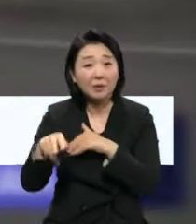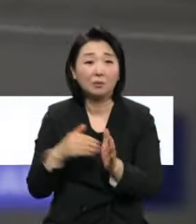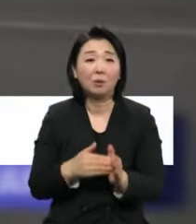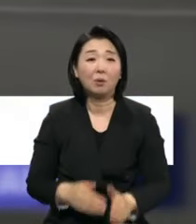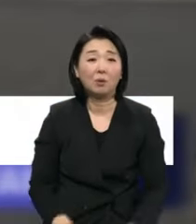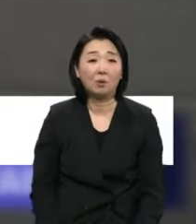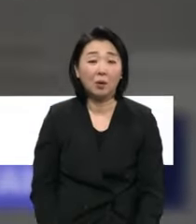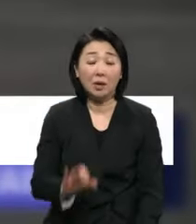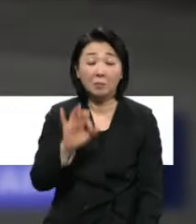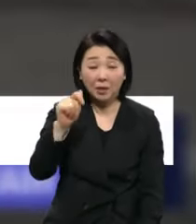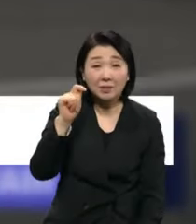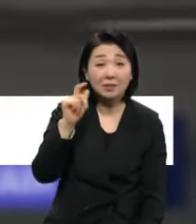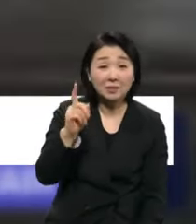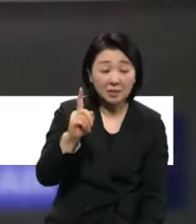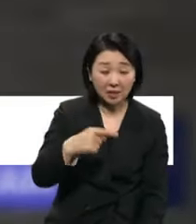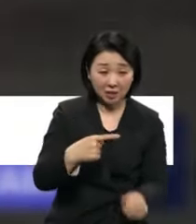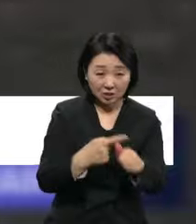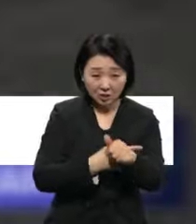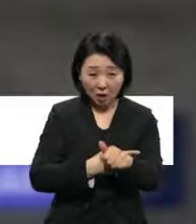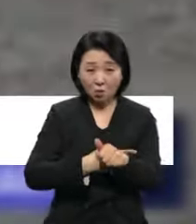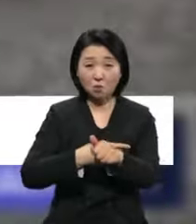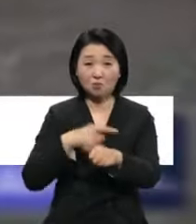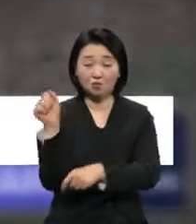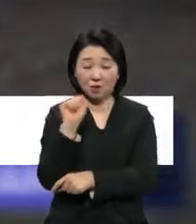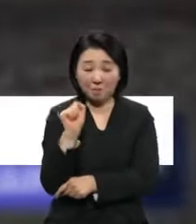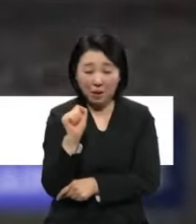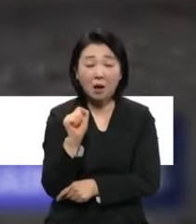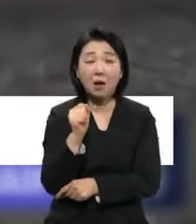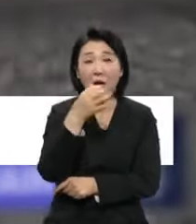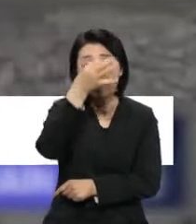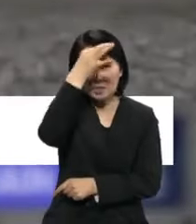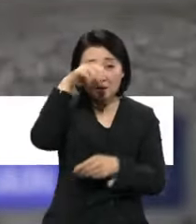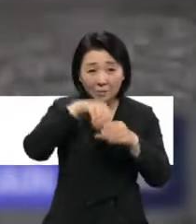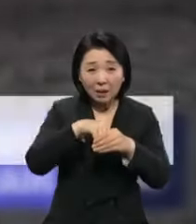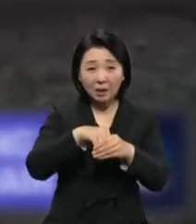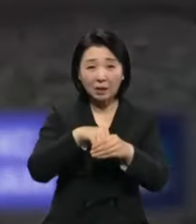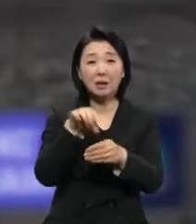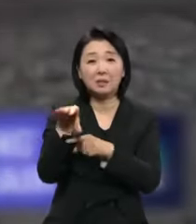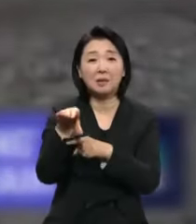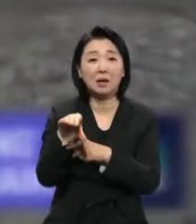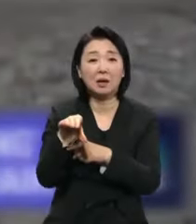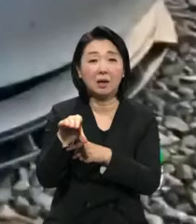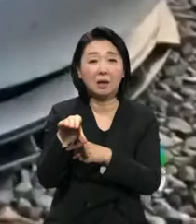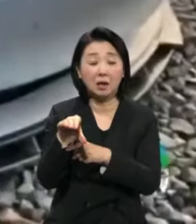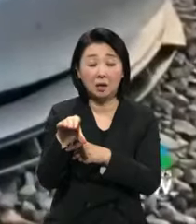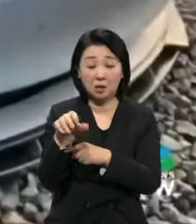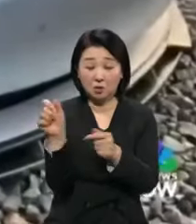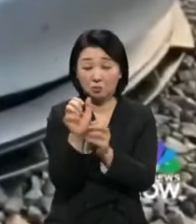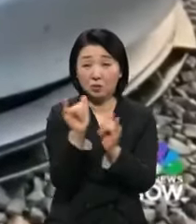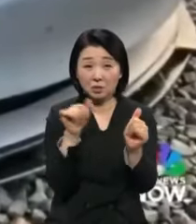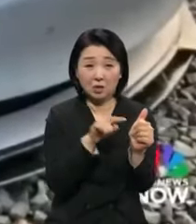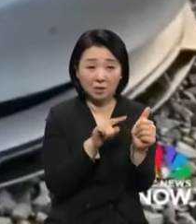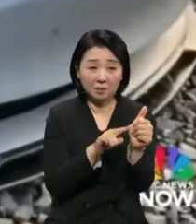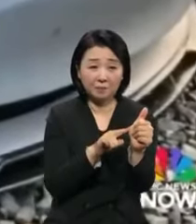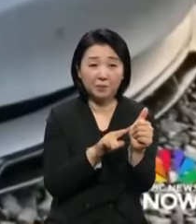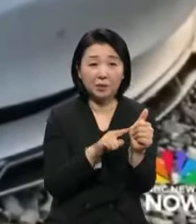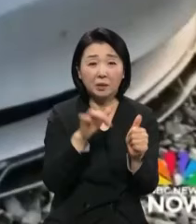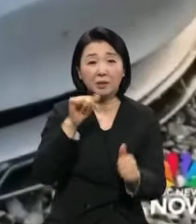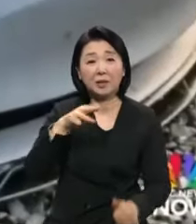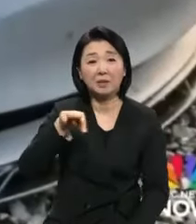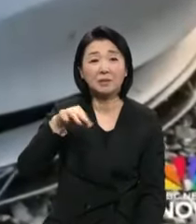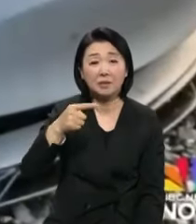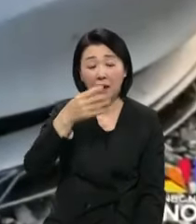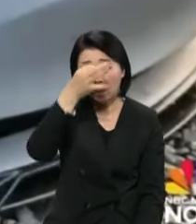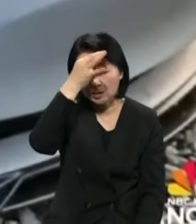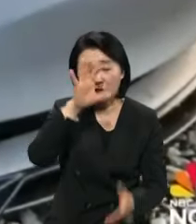자율주행 FSD 장치를 켠 채 달리던 테슬라 차량이었습니다. 운전자 크레이그 도티 씨는 테슬라 FSD 기술에 문제가